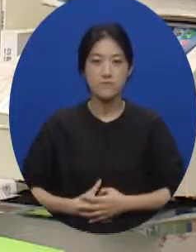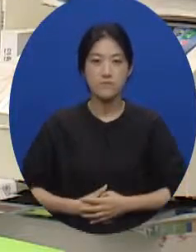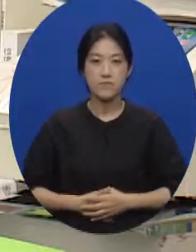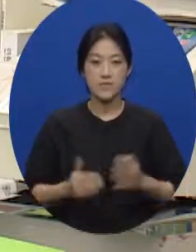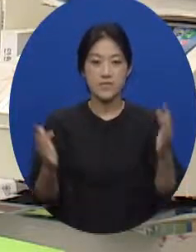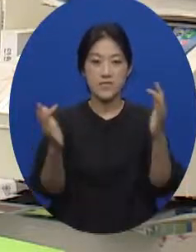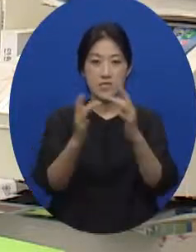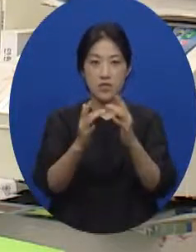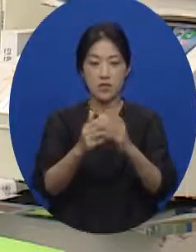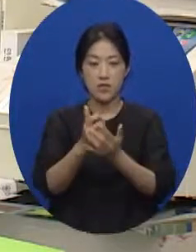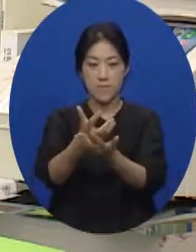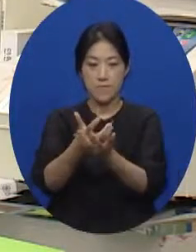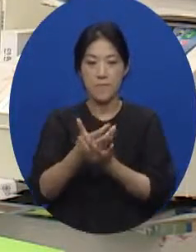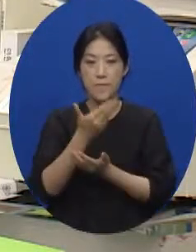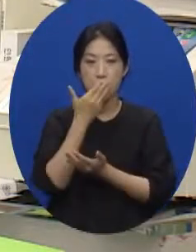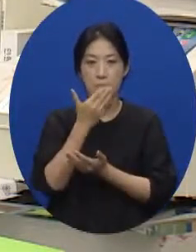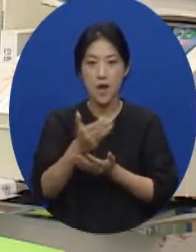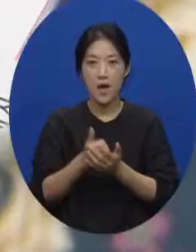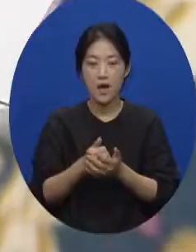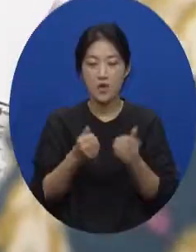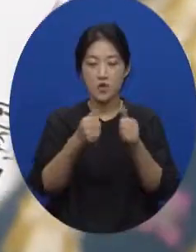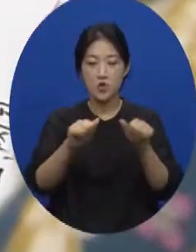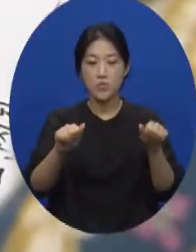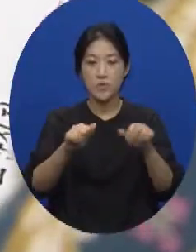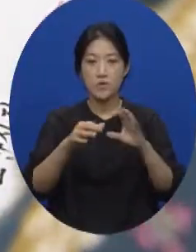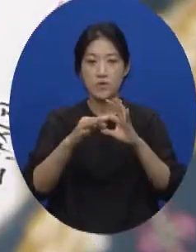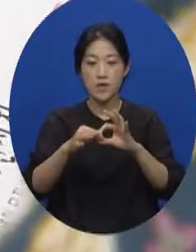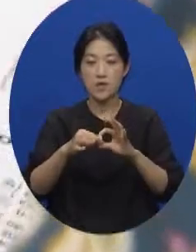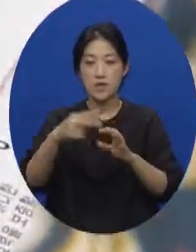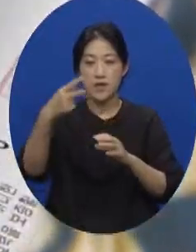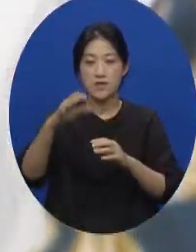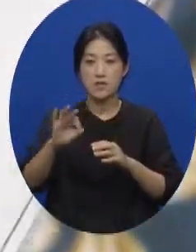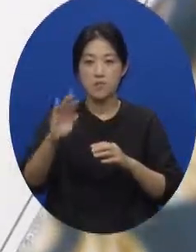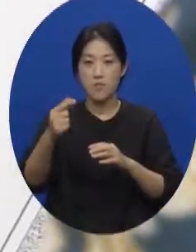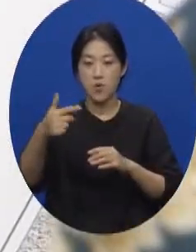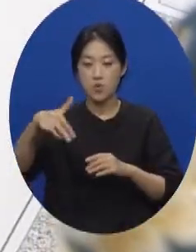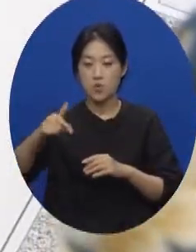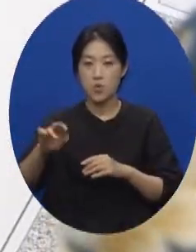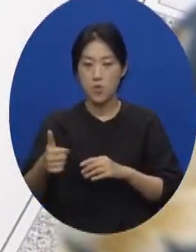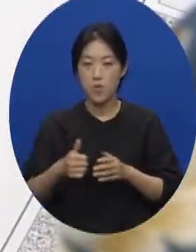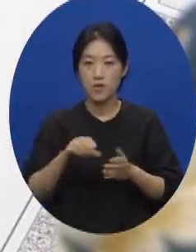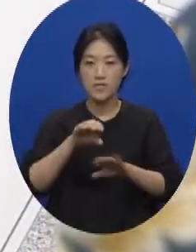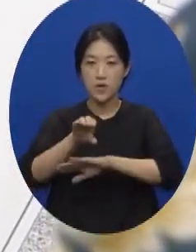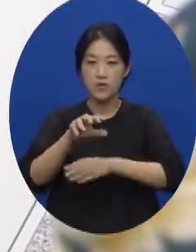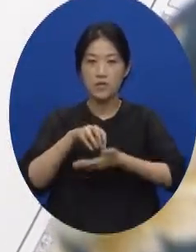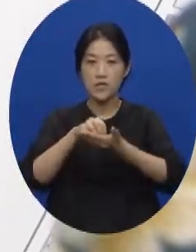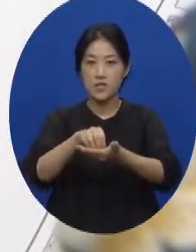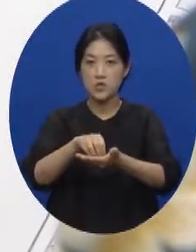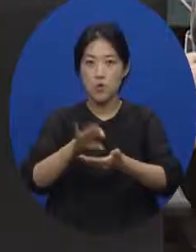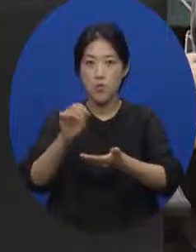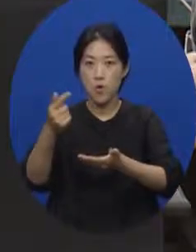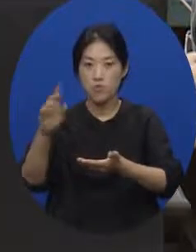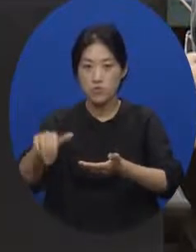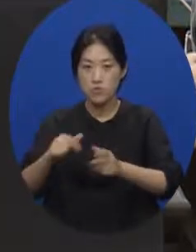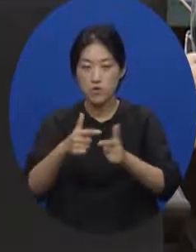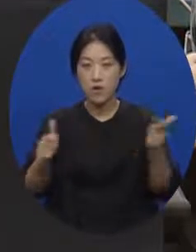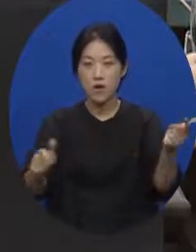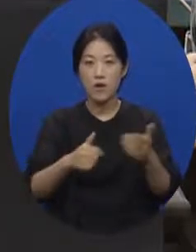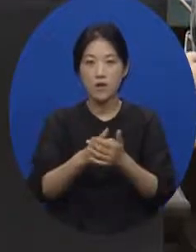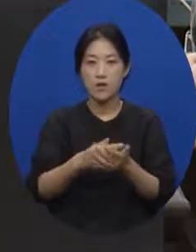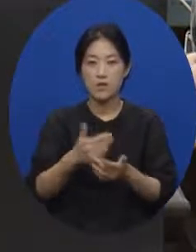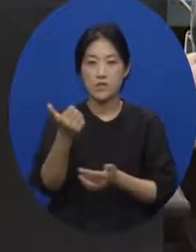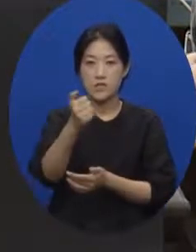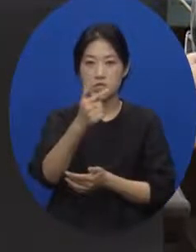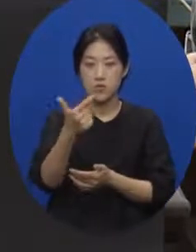인터넷으로 발급받을 수 있는 주민등록표 등 초본 자동차 등록 원부 등 50 6종 은 수수료가